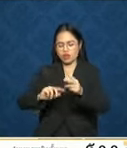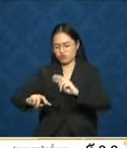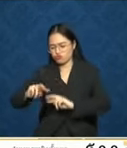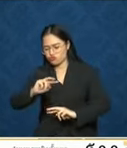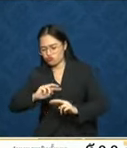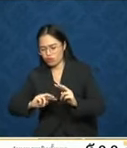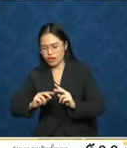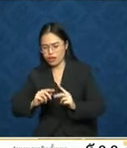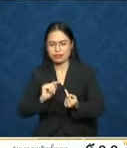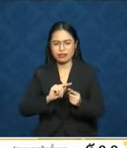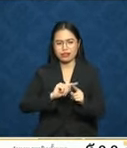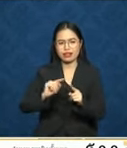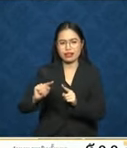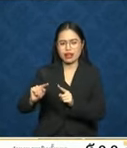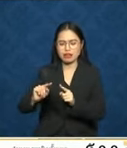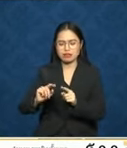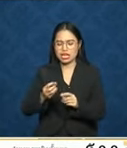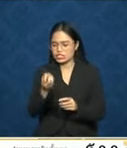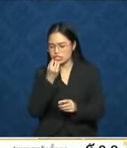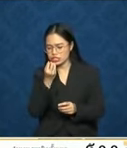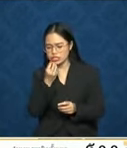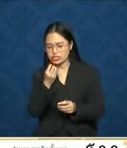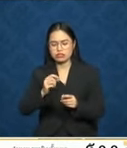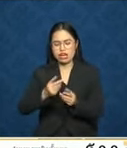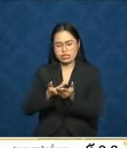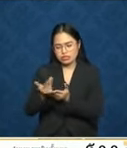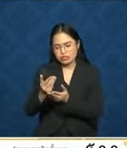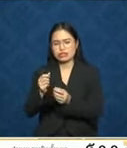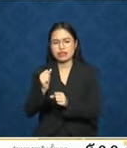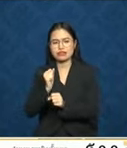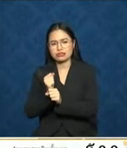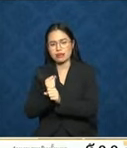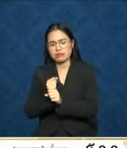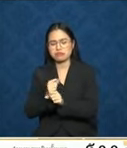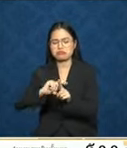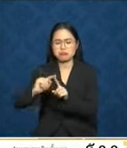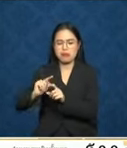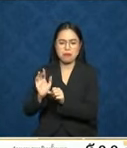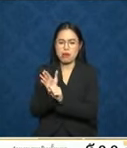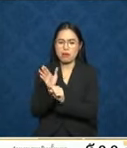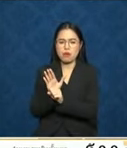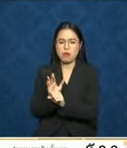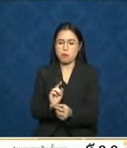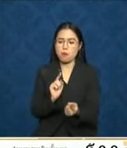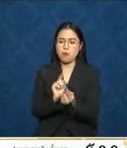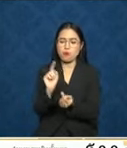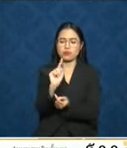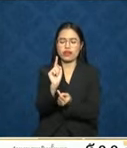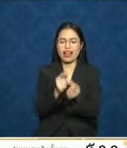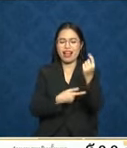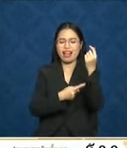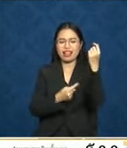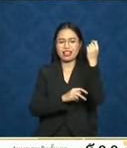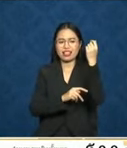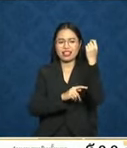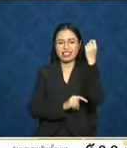และปลายน้ำของห่วงจุ้ยและมูลค่าซึ่งเสถียรภาพพบว่าจังหวัดตรังมี